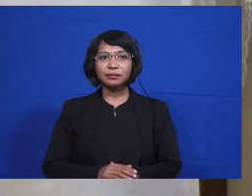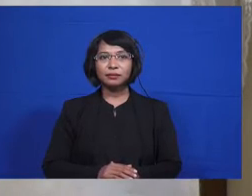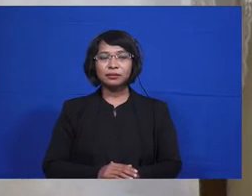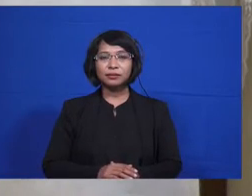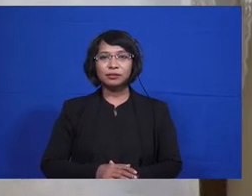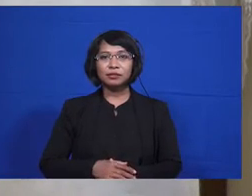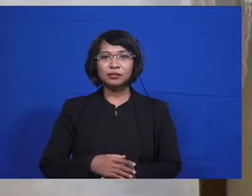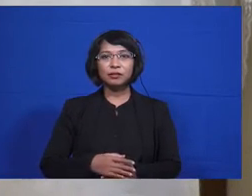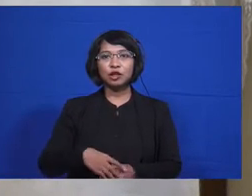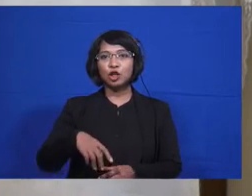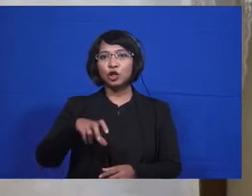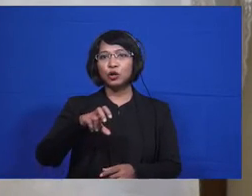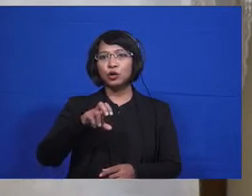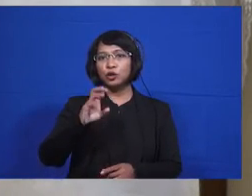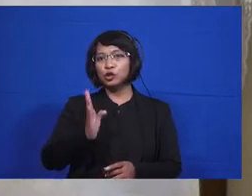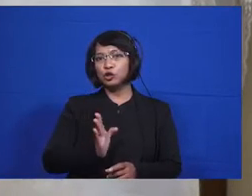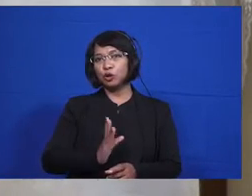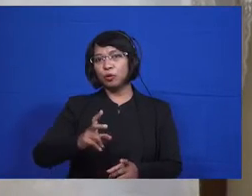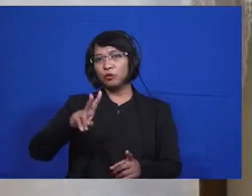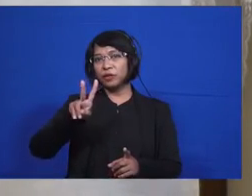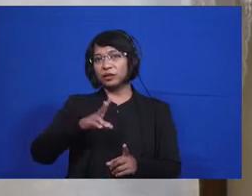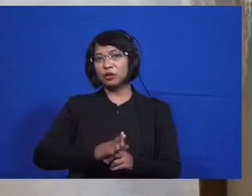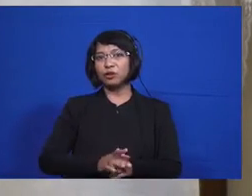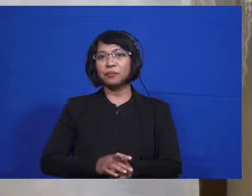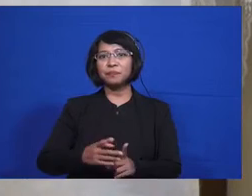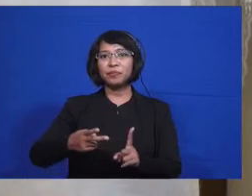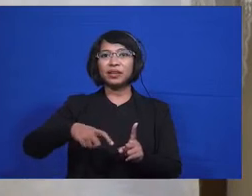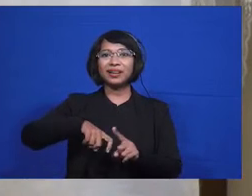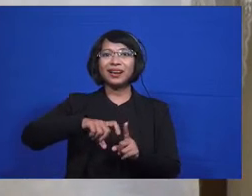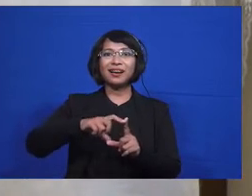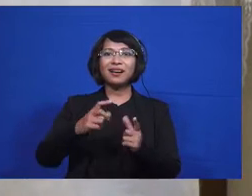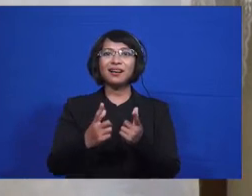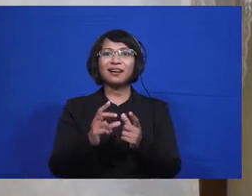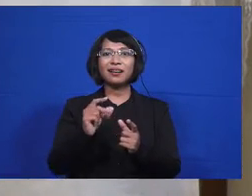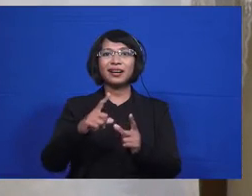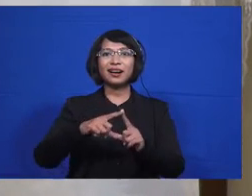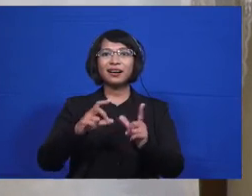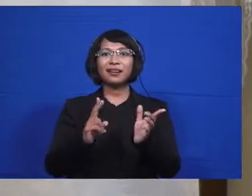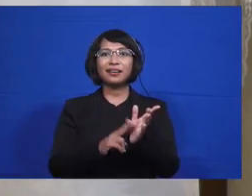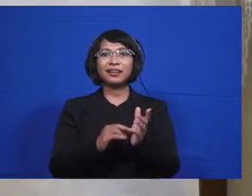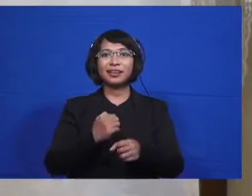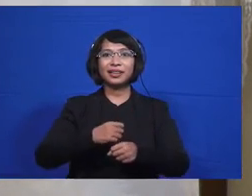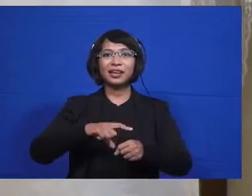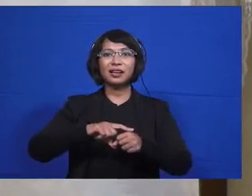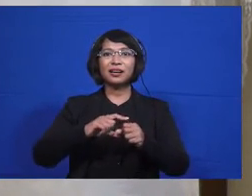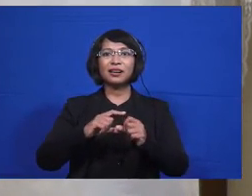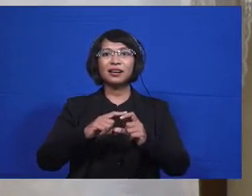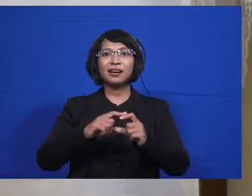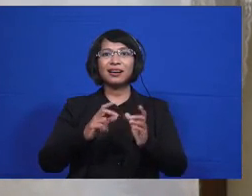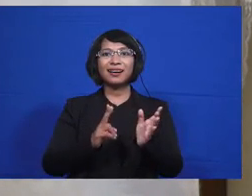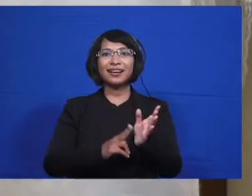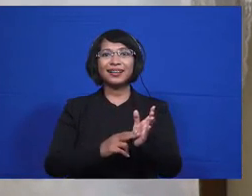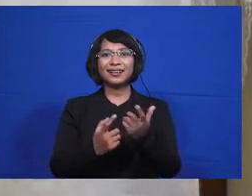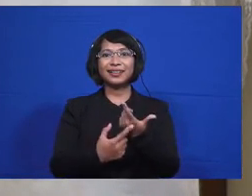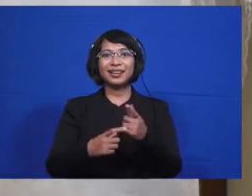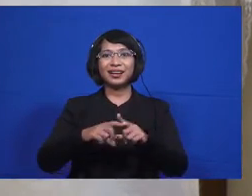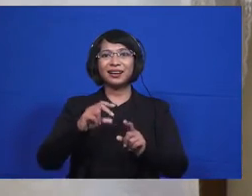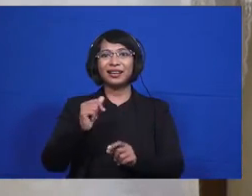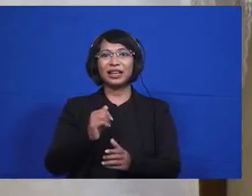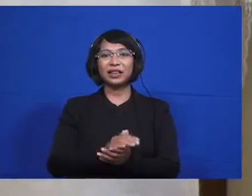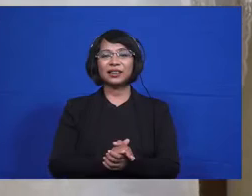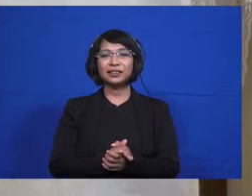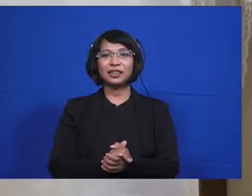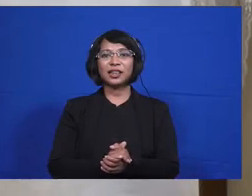orientasi pastoral di Paroki Santa Perawan Maria Bunda Kristus Wedi. Tahun pastoral